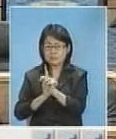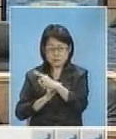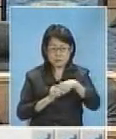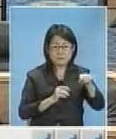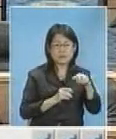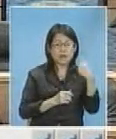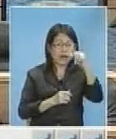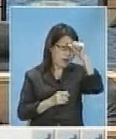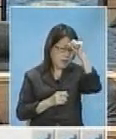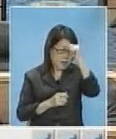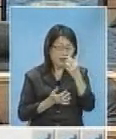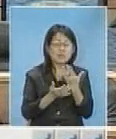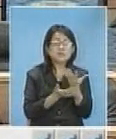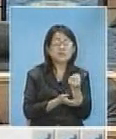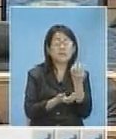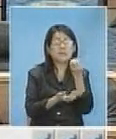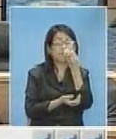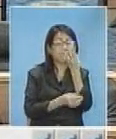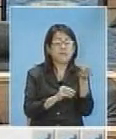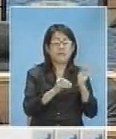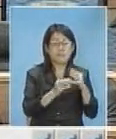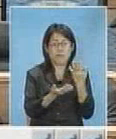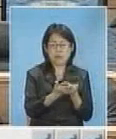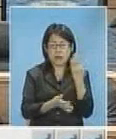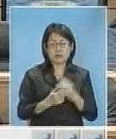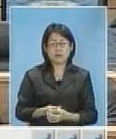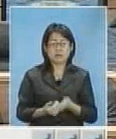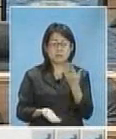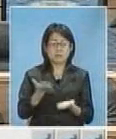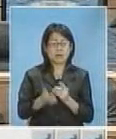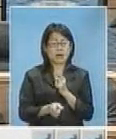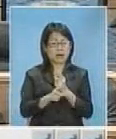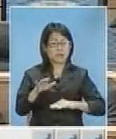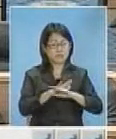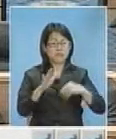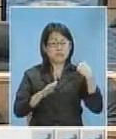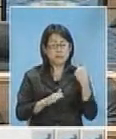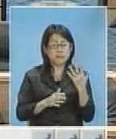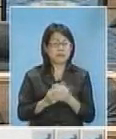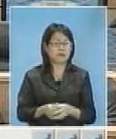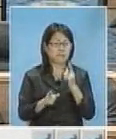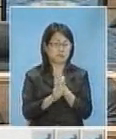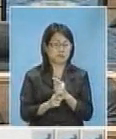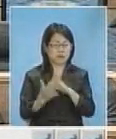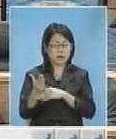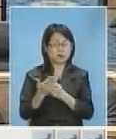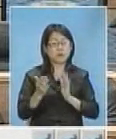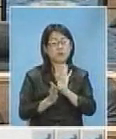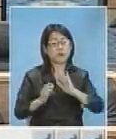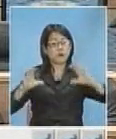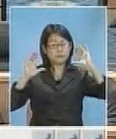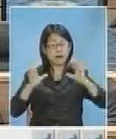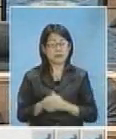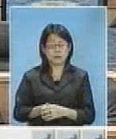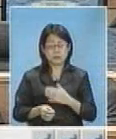บบแล้วครับเพราะฉะนั้นหลักประกันมีบ้างไม่มีบ้างแต่เนื่องจากเป็นนโยบายของทุกรัฐบาลรวมถึงรัฐบาล